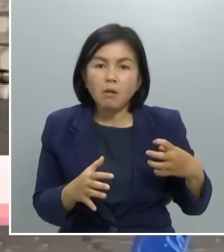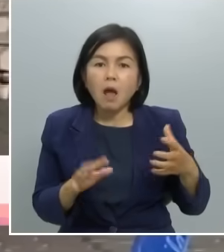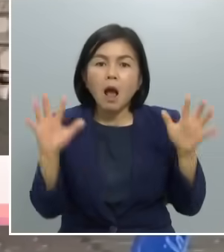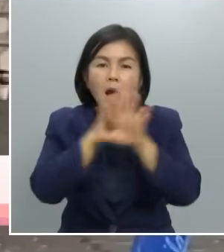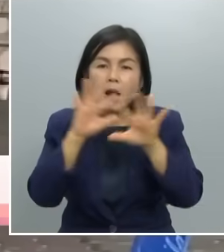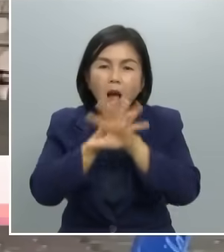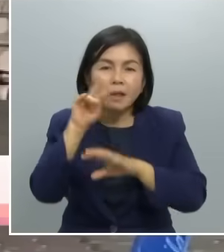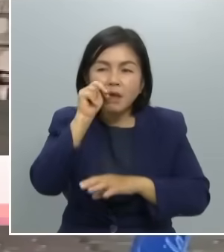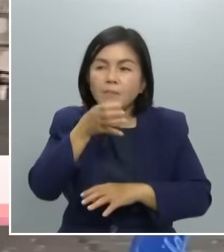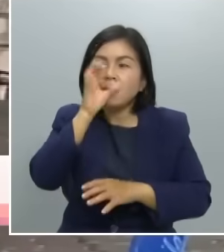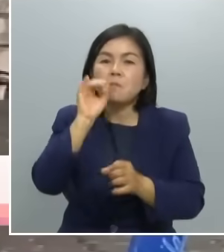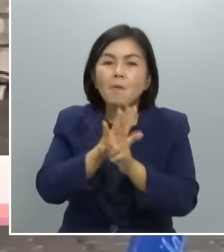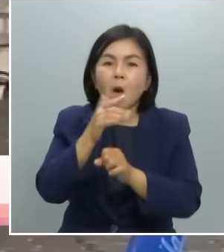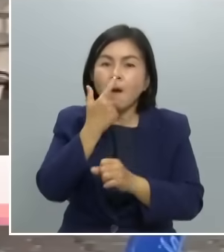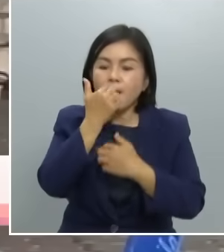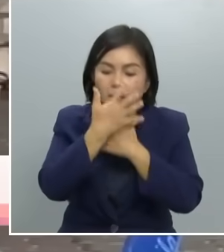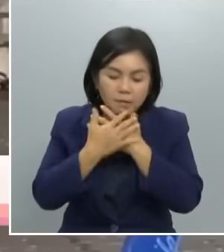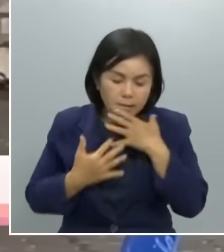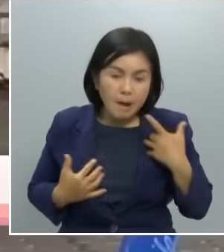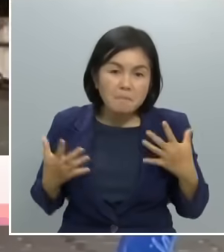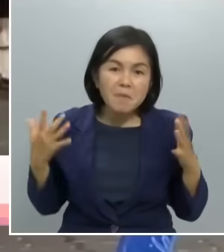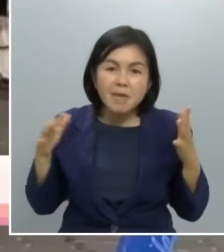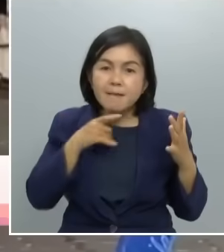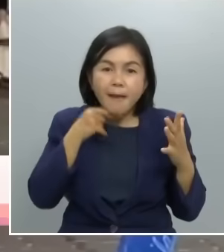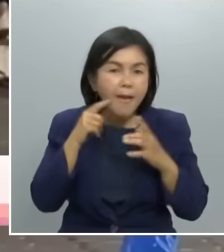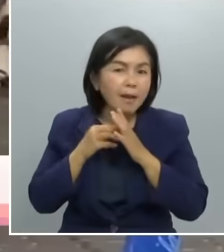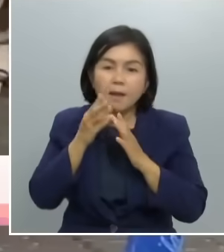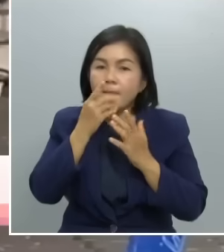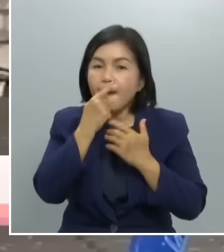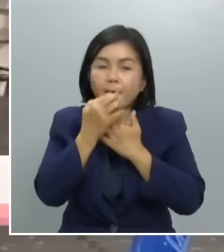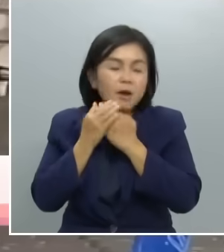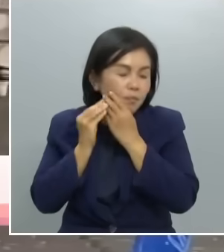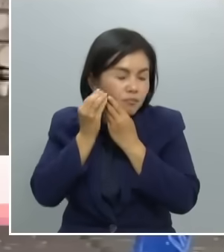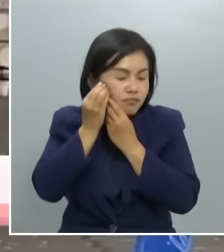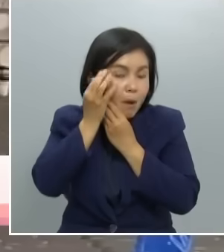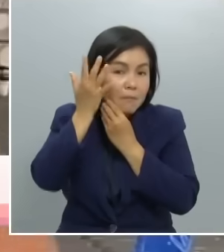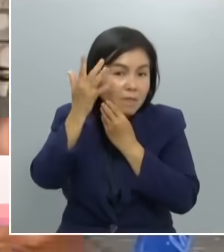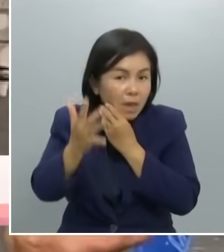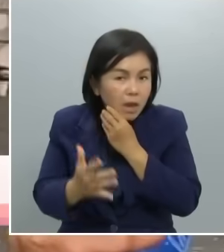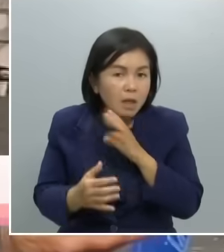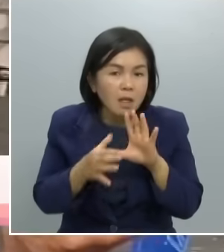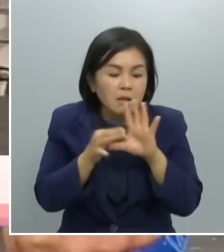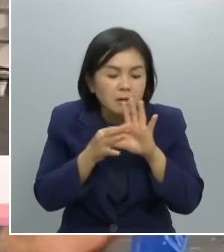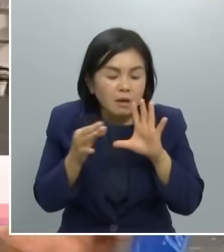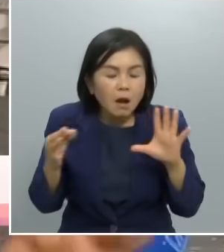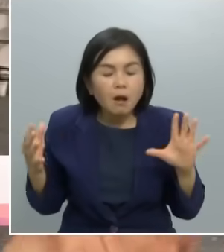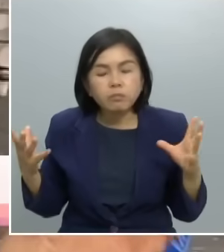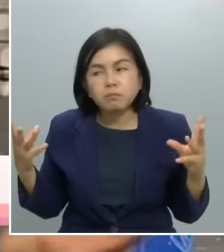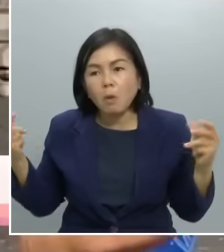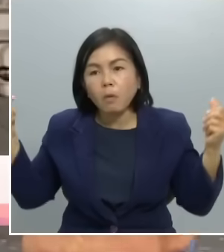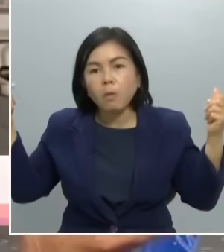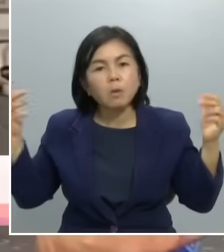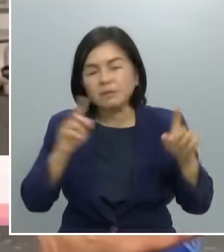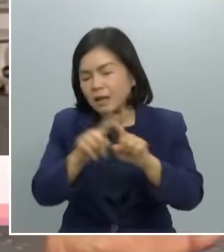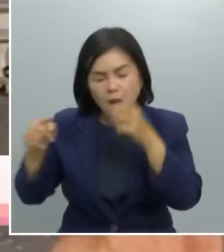างรุนแรงเลือดแห้งไปเลี้ยงสมองไม่พอและมีอาการกล้ามเนื้อสลายรวมถึงเลือดนั้นเป็นกรดซึ่งหลายอย่าง